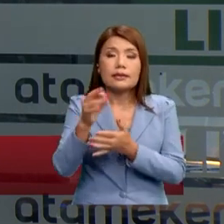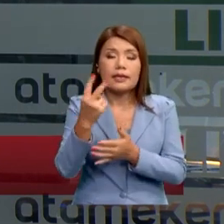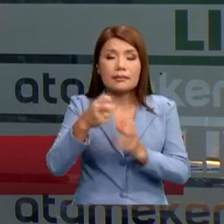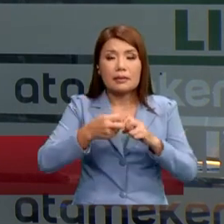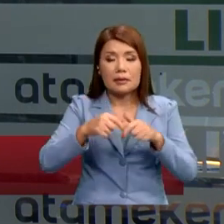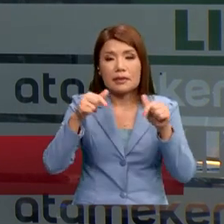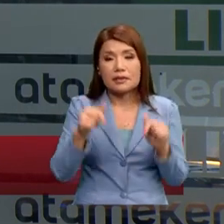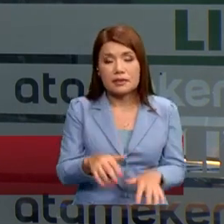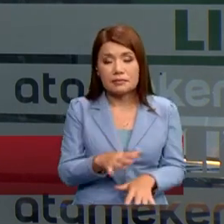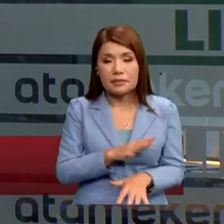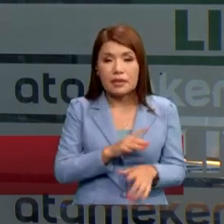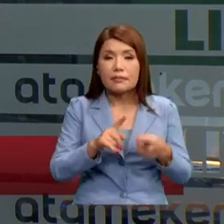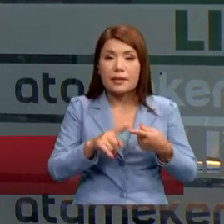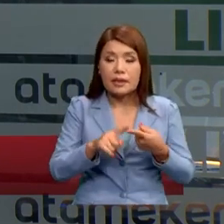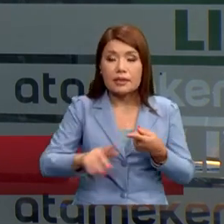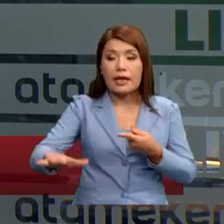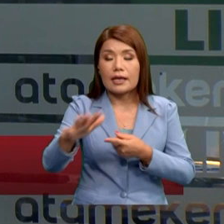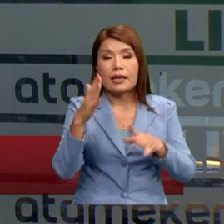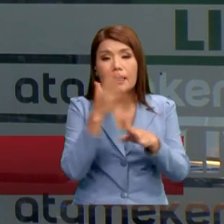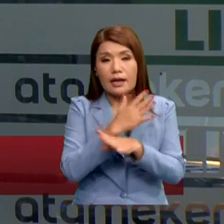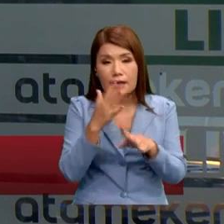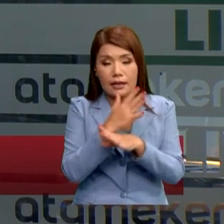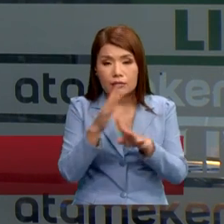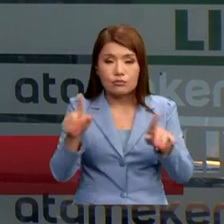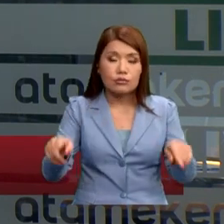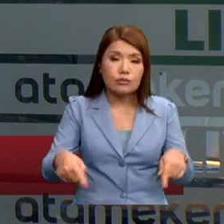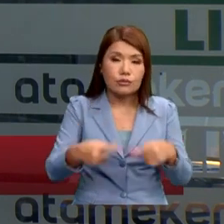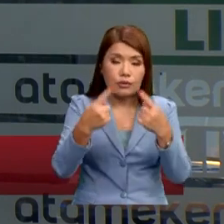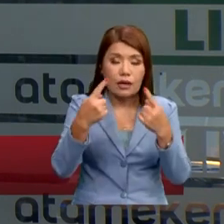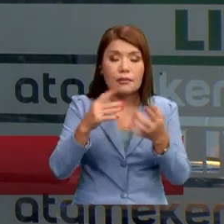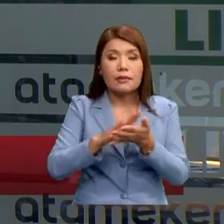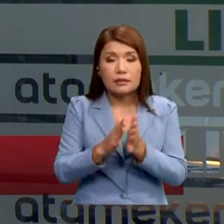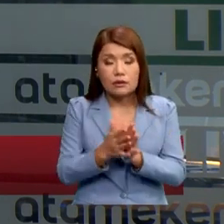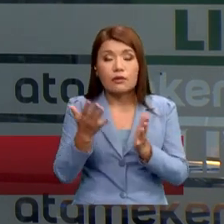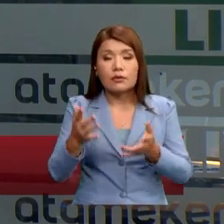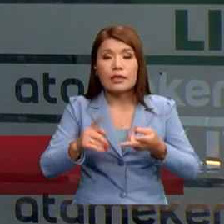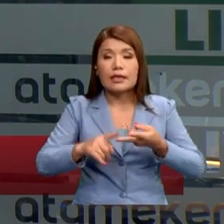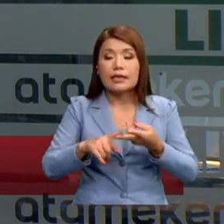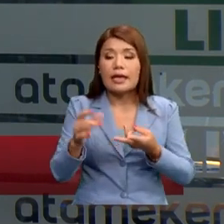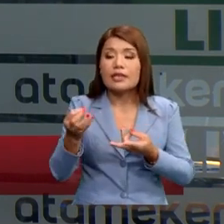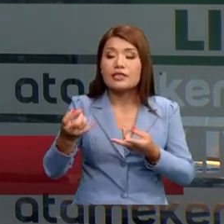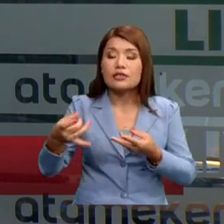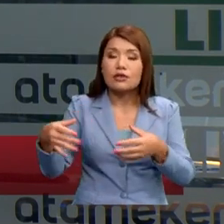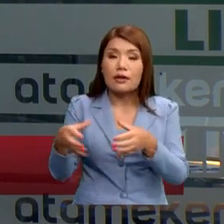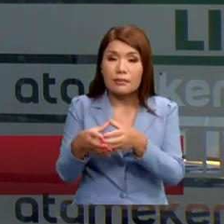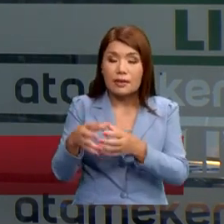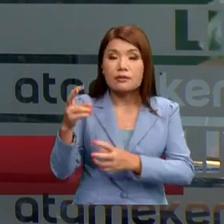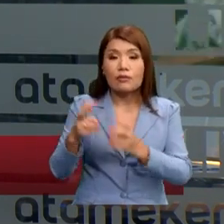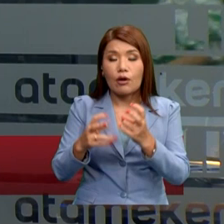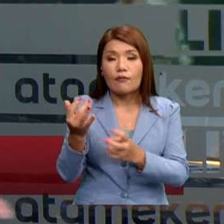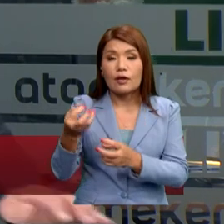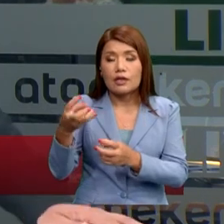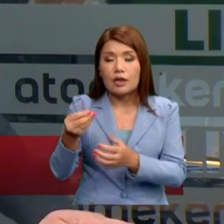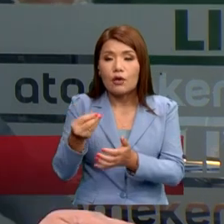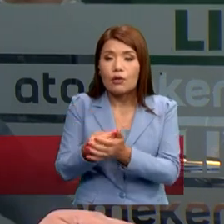шешіп отыр. Алғашқысы аймақтың экологиялық әл-ауқатын жақсарту болса, екіншісі ERG-дің ферроқорытпа зауыттарын